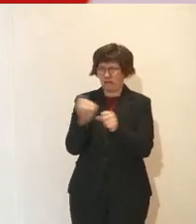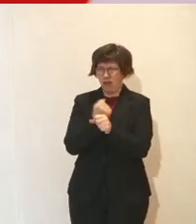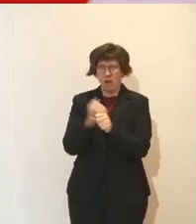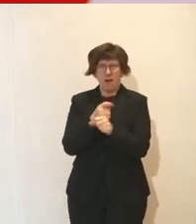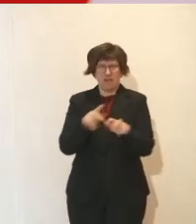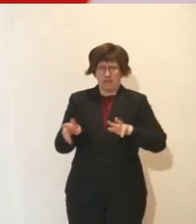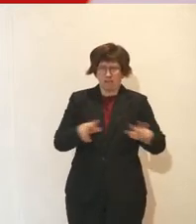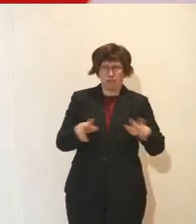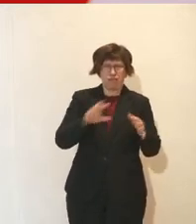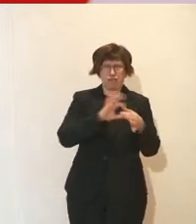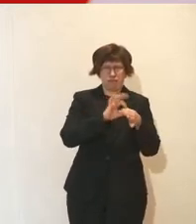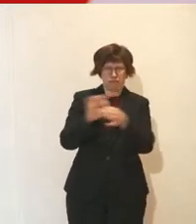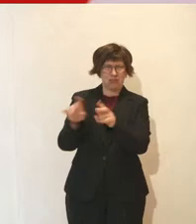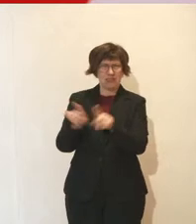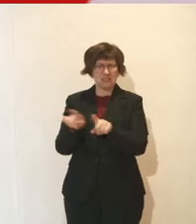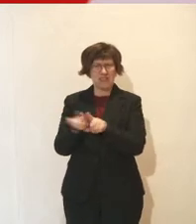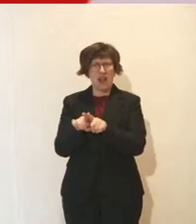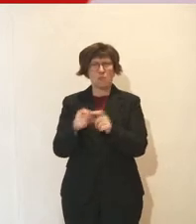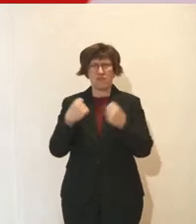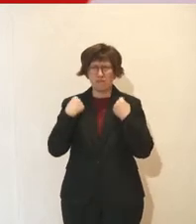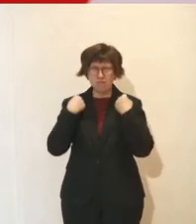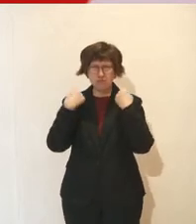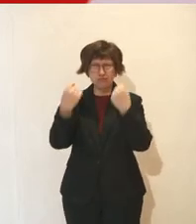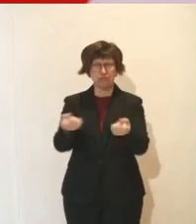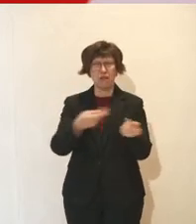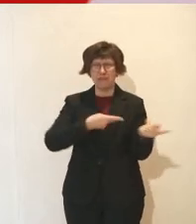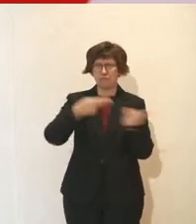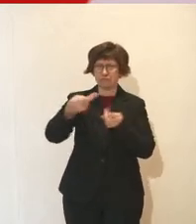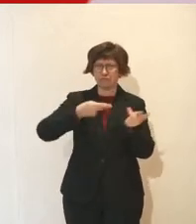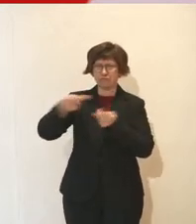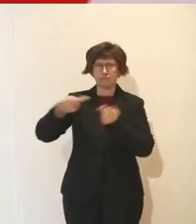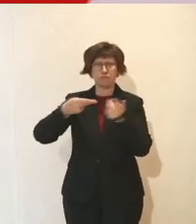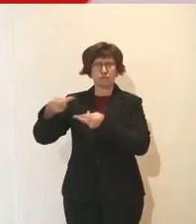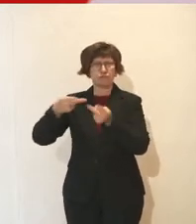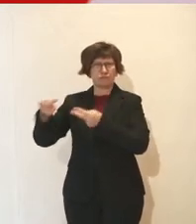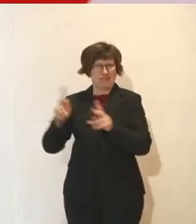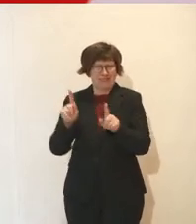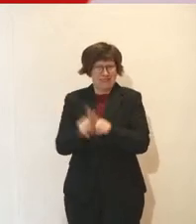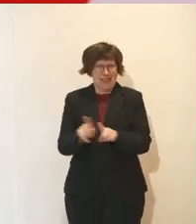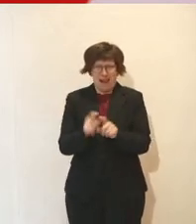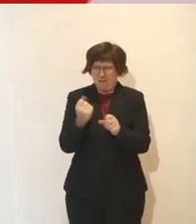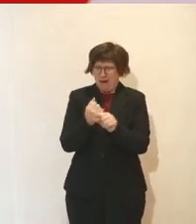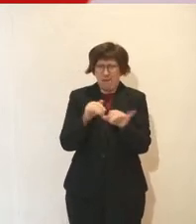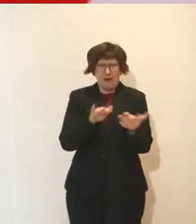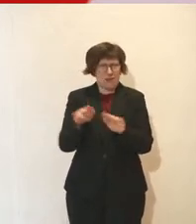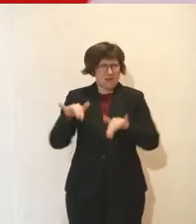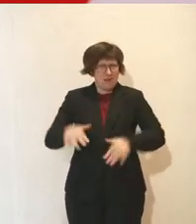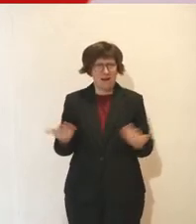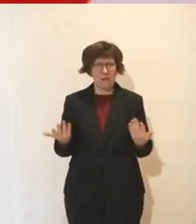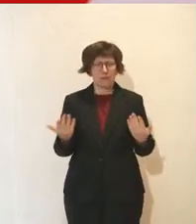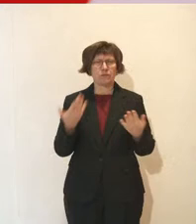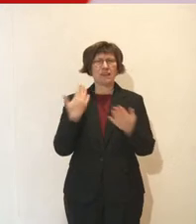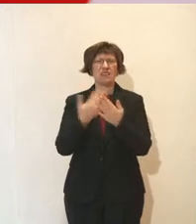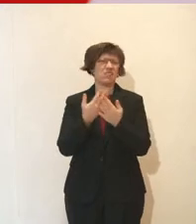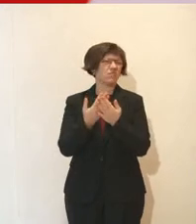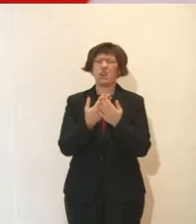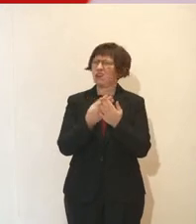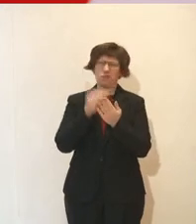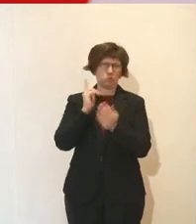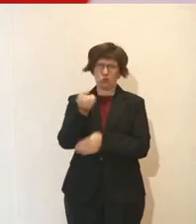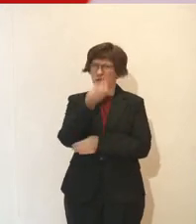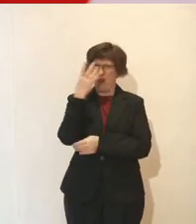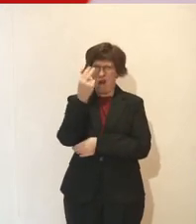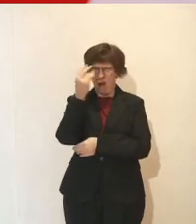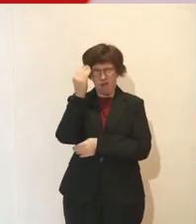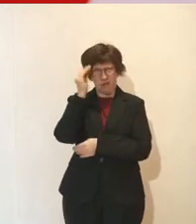logistikketten in den trucks in den warenlagern dieser republik und deshalb muss es eine klare aussage geben